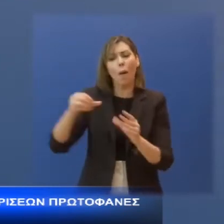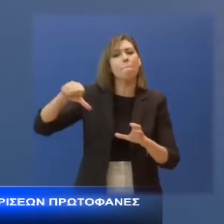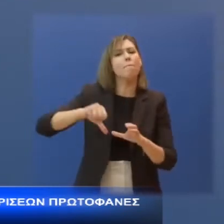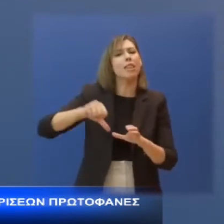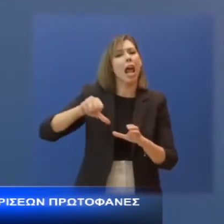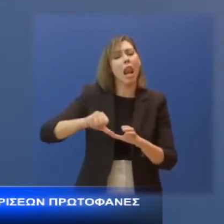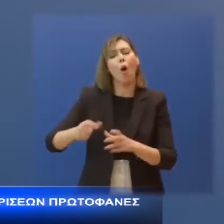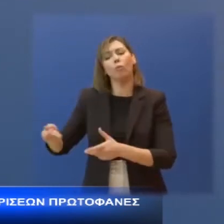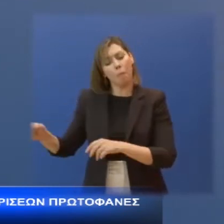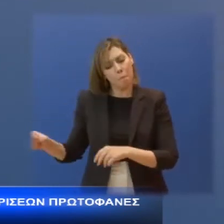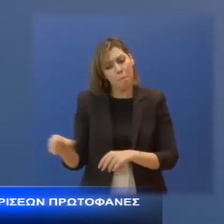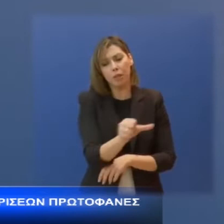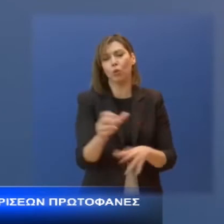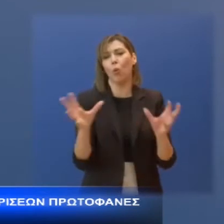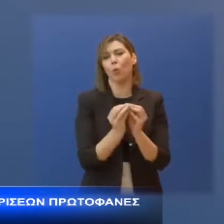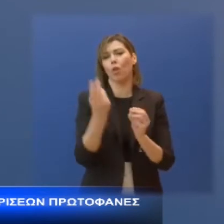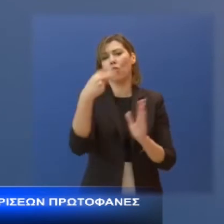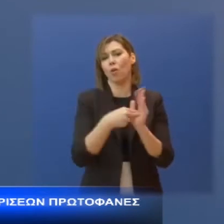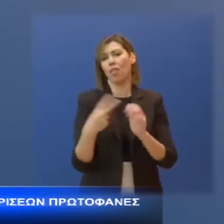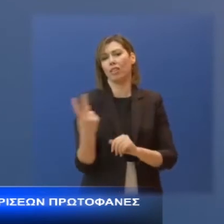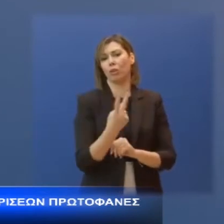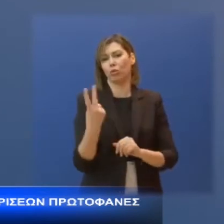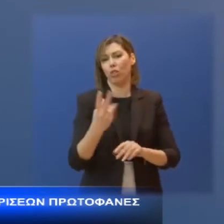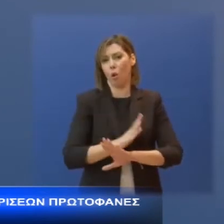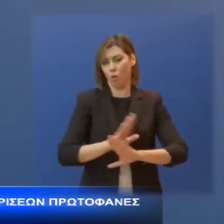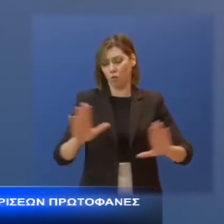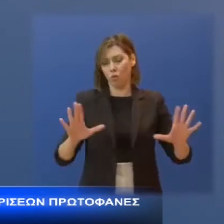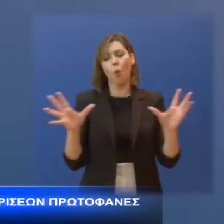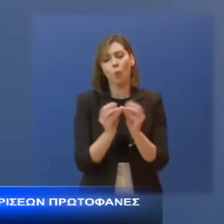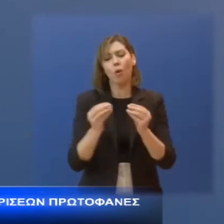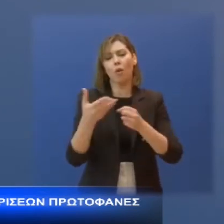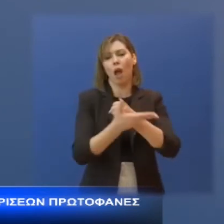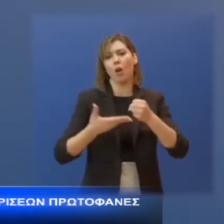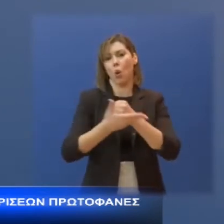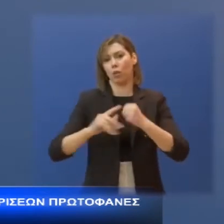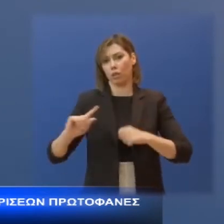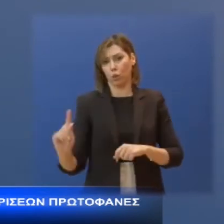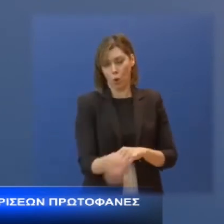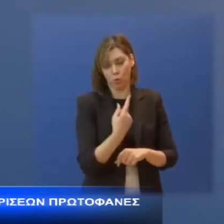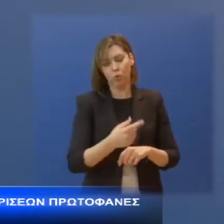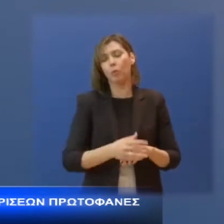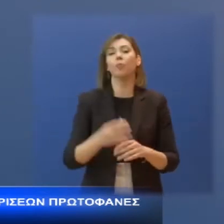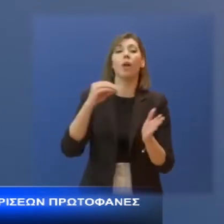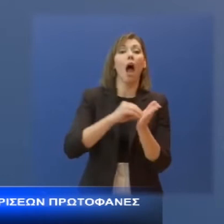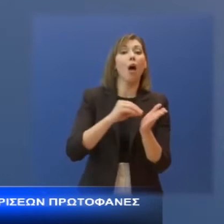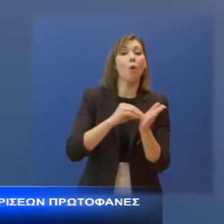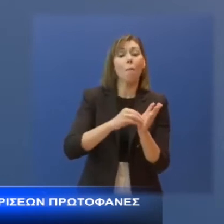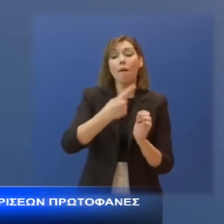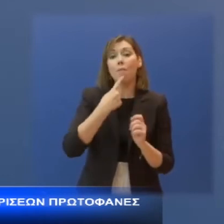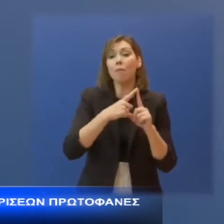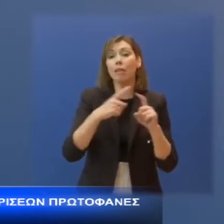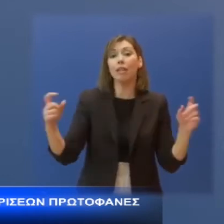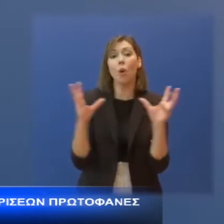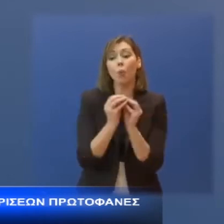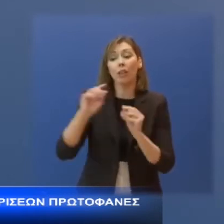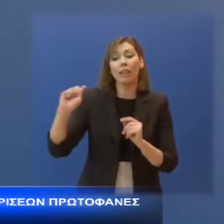σχημάτων και αγρότες που βρίσκονται σε συμβολαιοκή γεωργία για το 2022. Έχει αποφασίσει την κάλυψη του 80% της ρήτρας